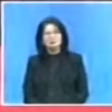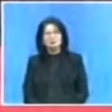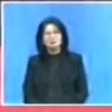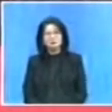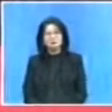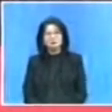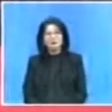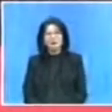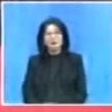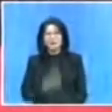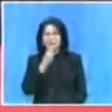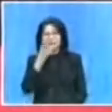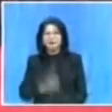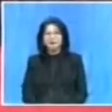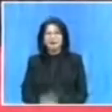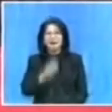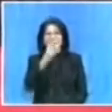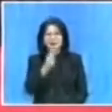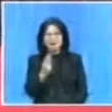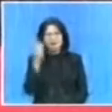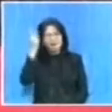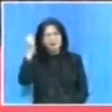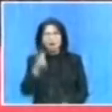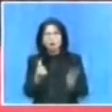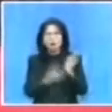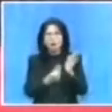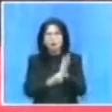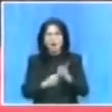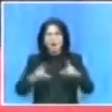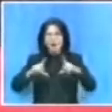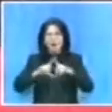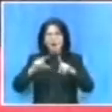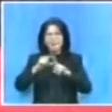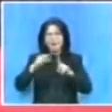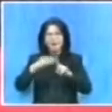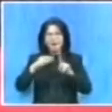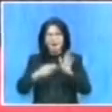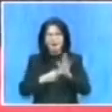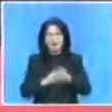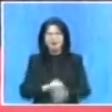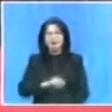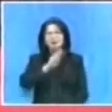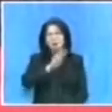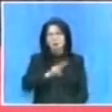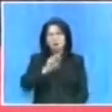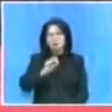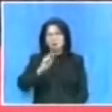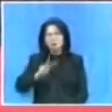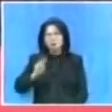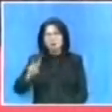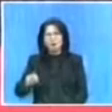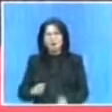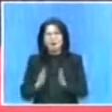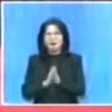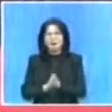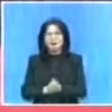Penyampaian Rancangan Undang-Undang tentang Anggaran Pendapatan dan Belanja Negara Tahun Anggaran 2022 dan